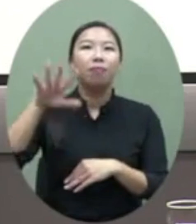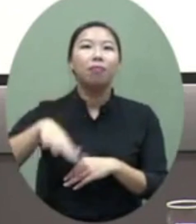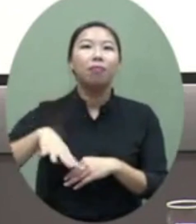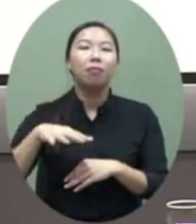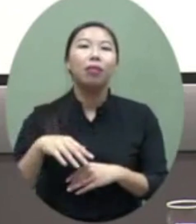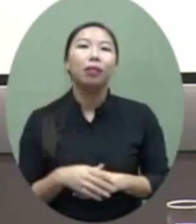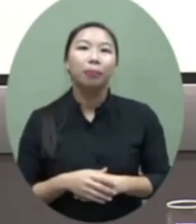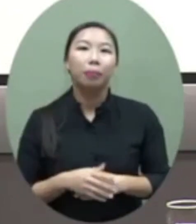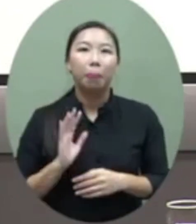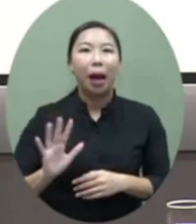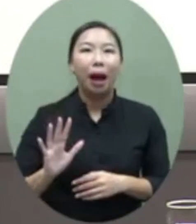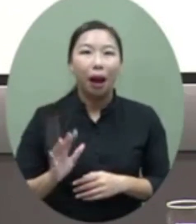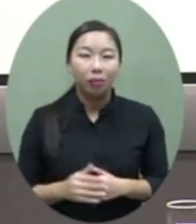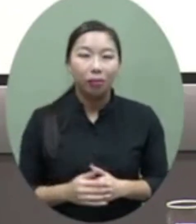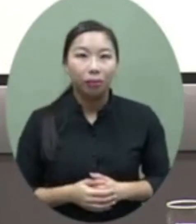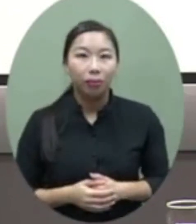嘅。